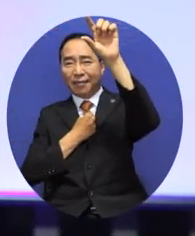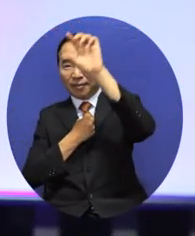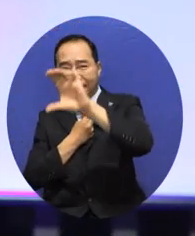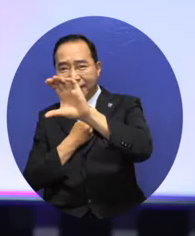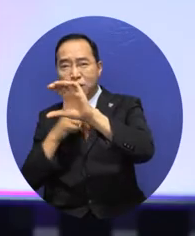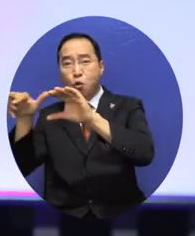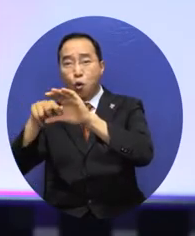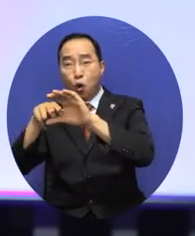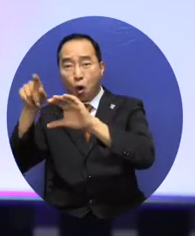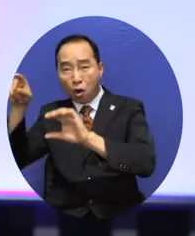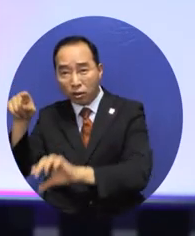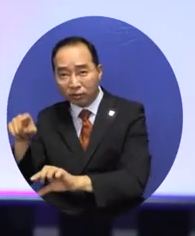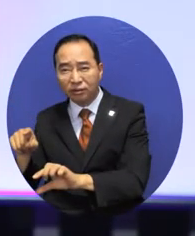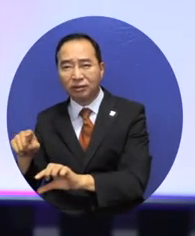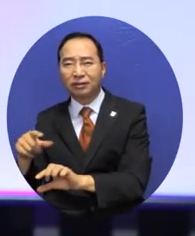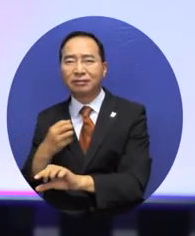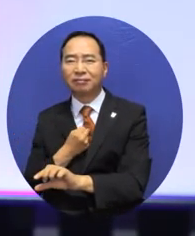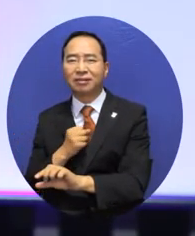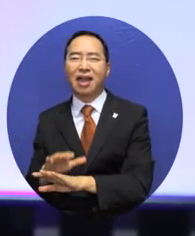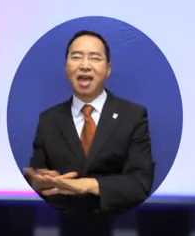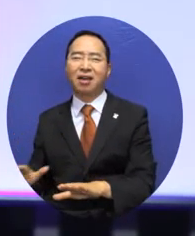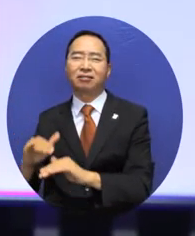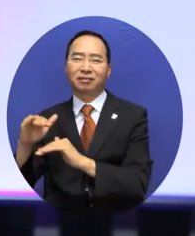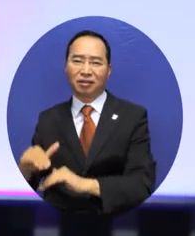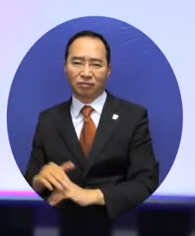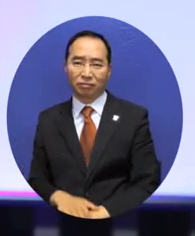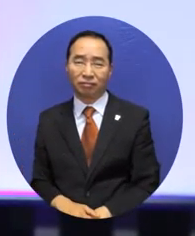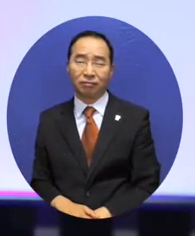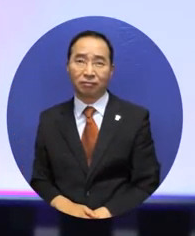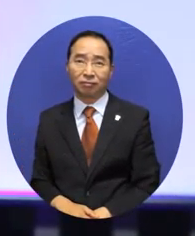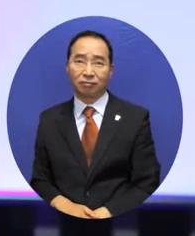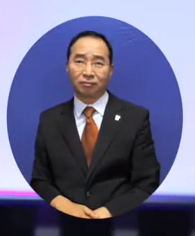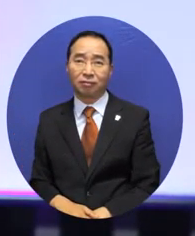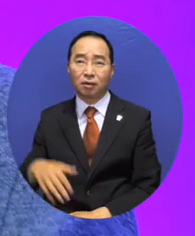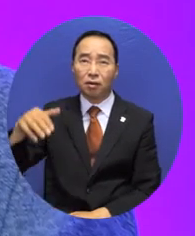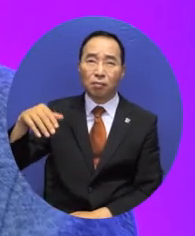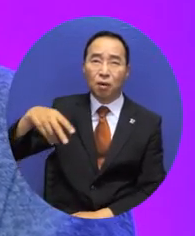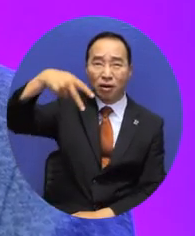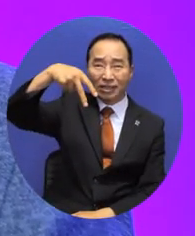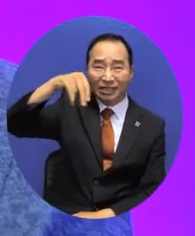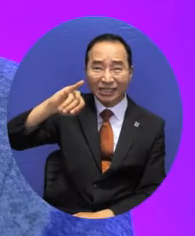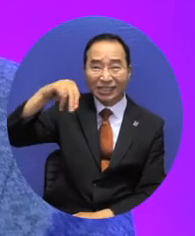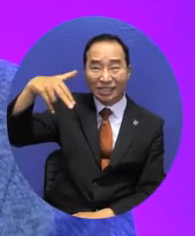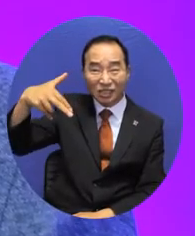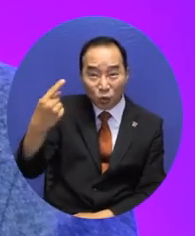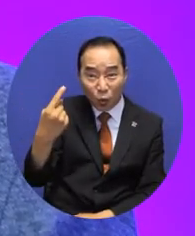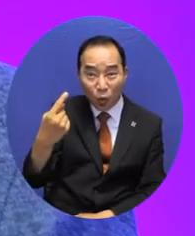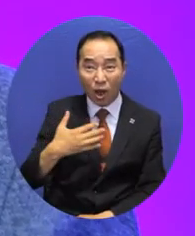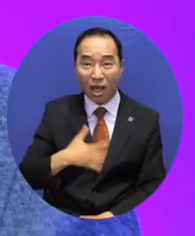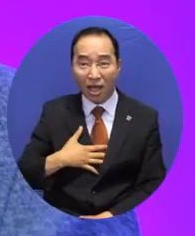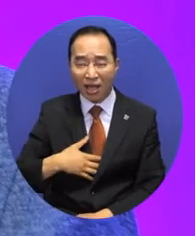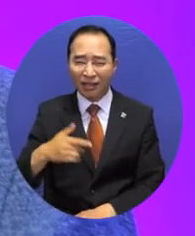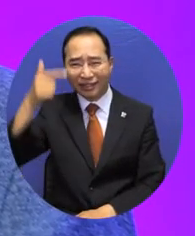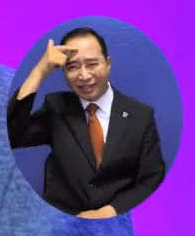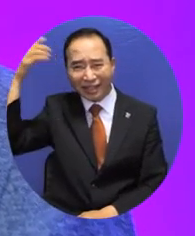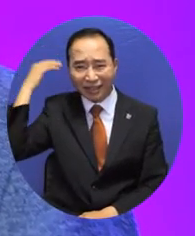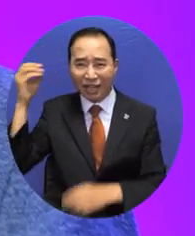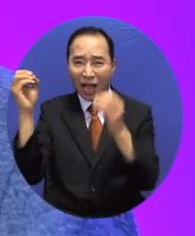시조도 마찬가지입니다. 초장, 중장에서 정한을 이야기한다면 시조의 첫